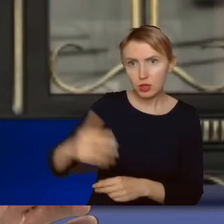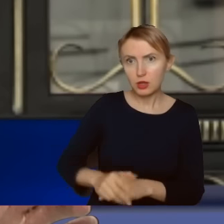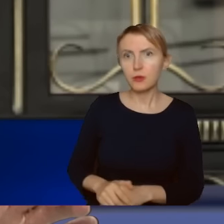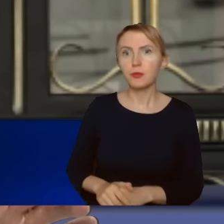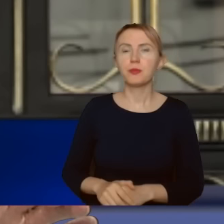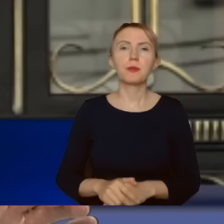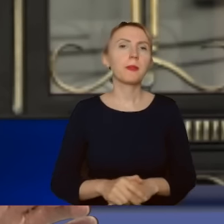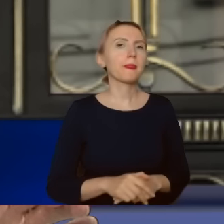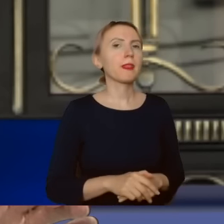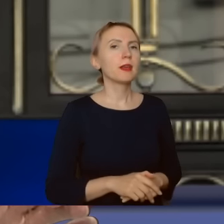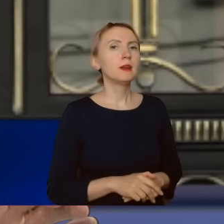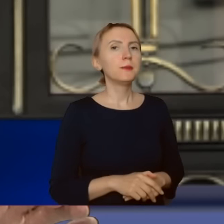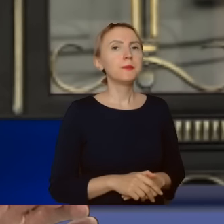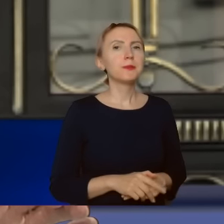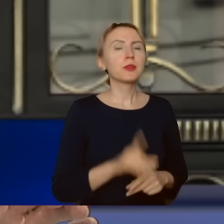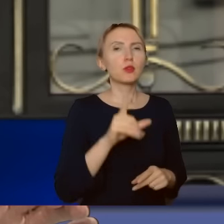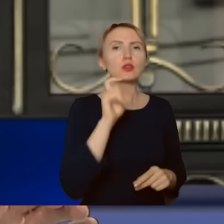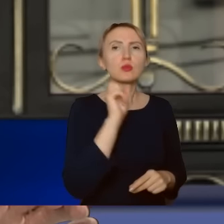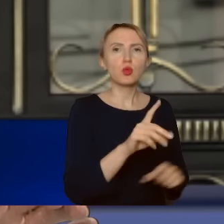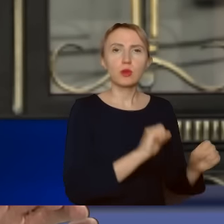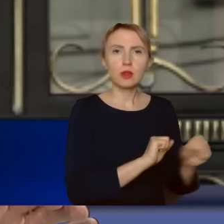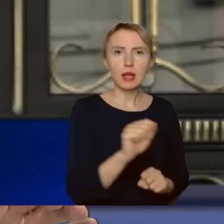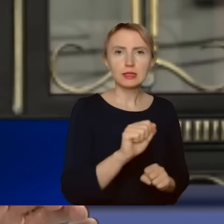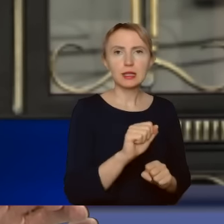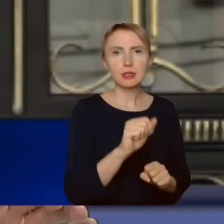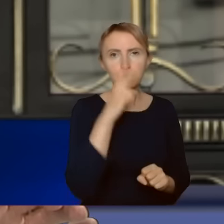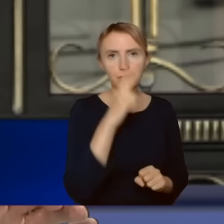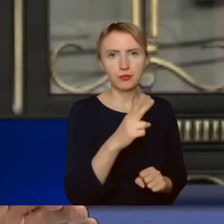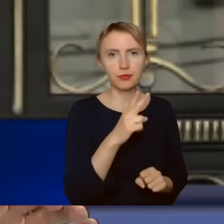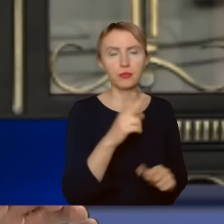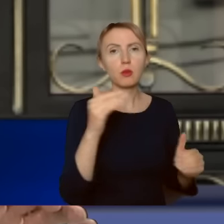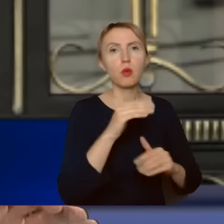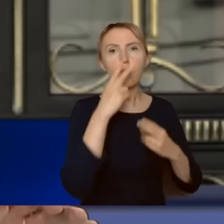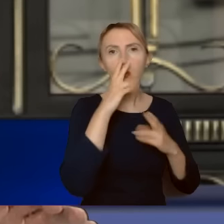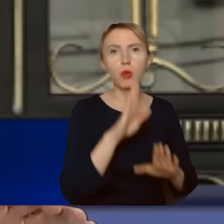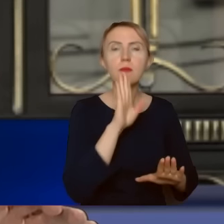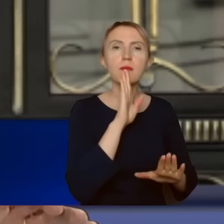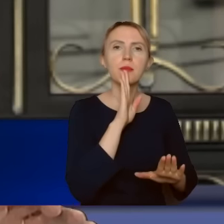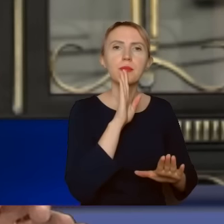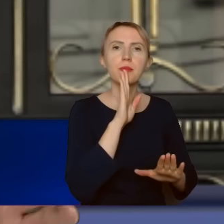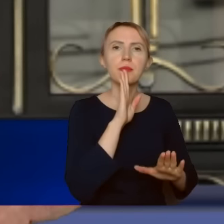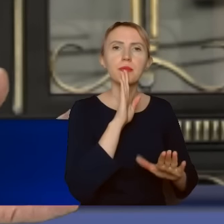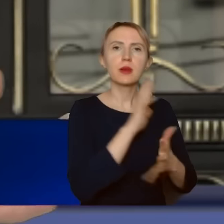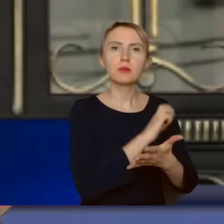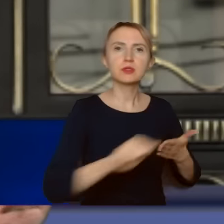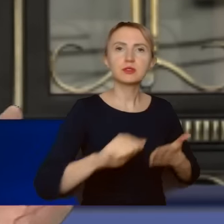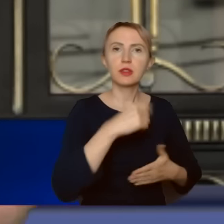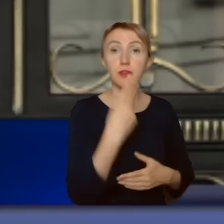redaktorze, pojawiają się pewne symptomy, które mogą wskazywać na reset 2,